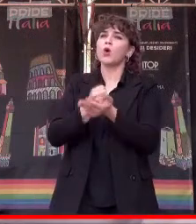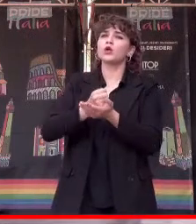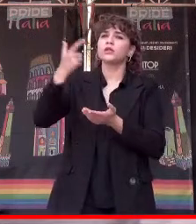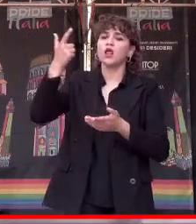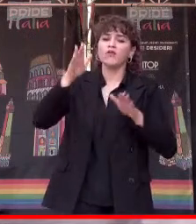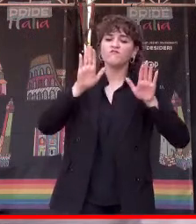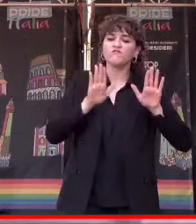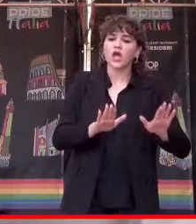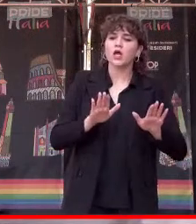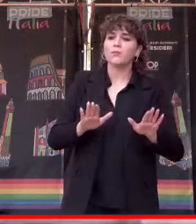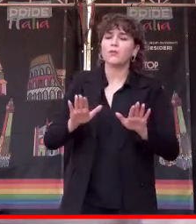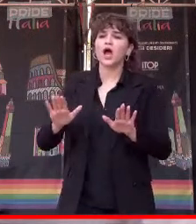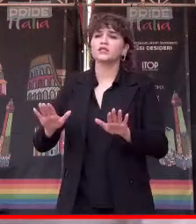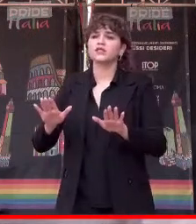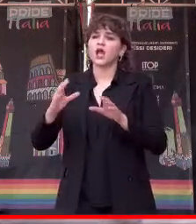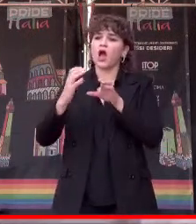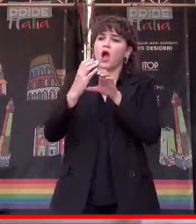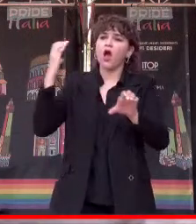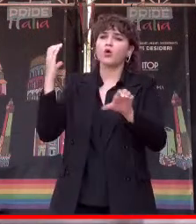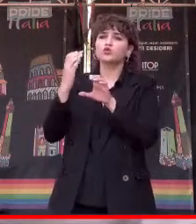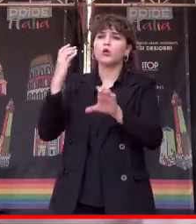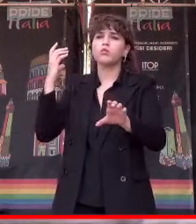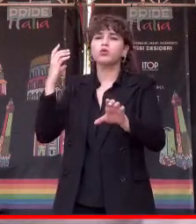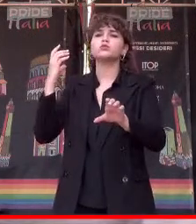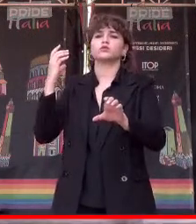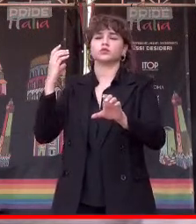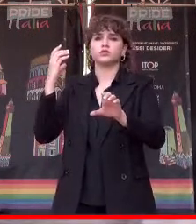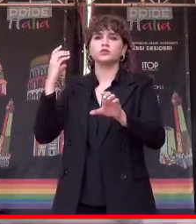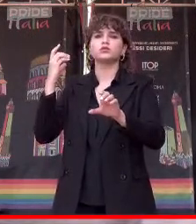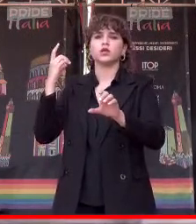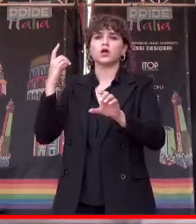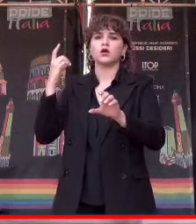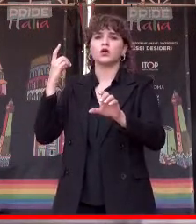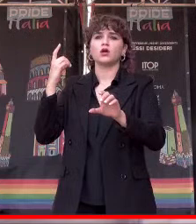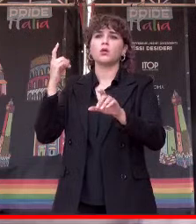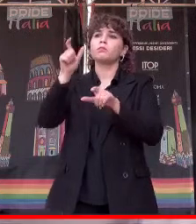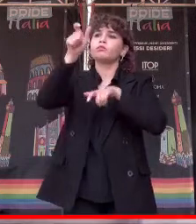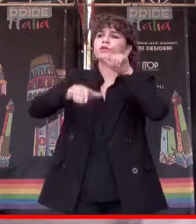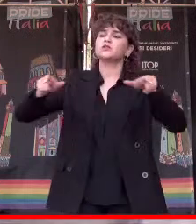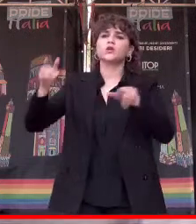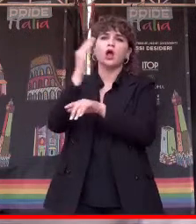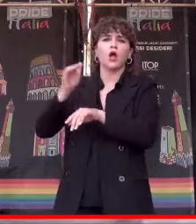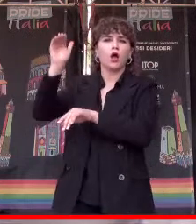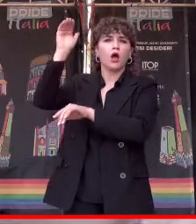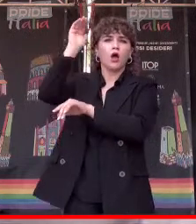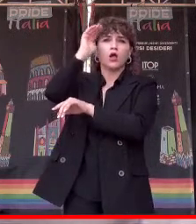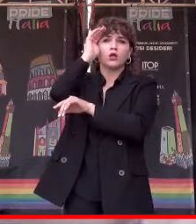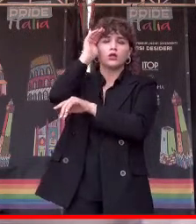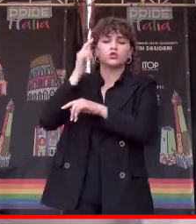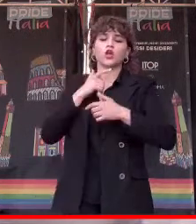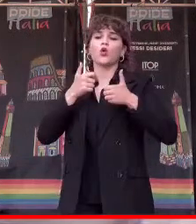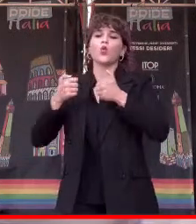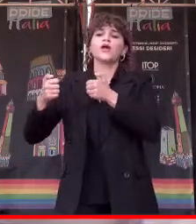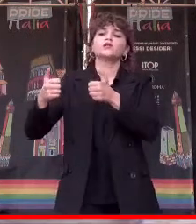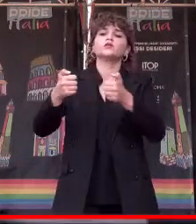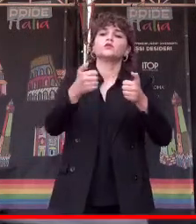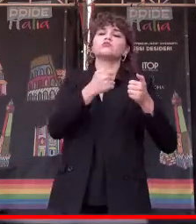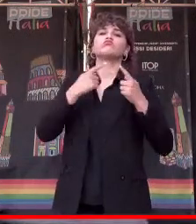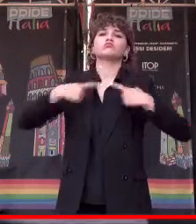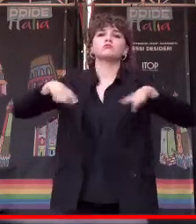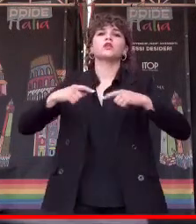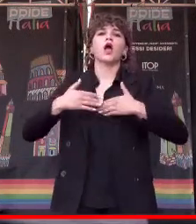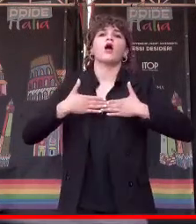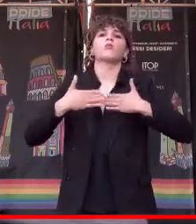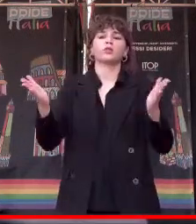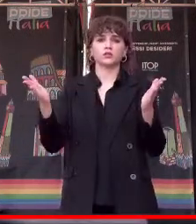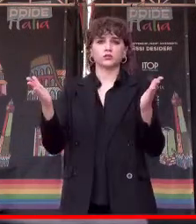autobus. Ascoltare le persone, ascoltare come avete fatto. Ascoltare le persone, abbiamo aperto anche un questionario. Diciamo che noi ci abbiamo messo poi quasi 2 anni, perché